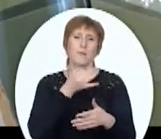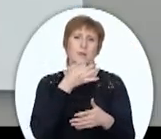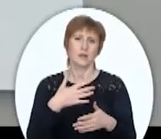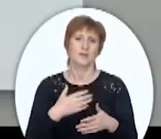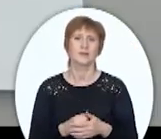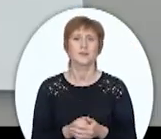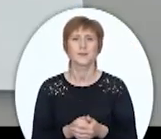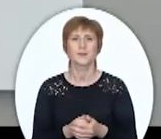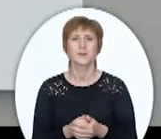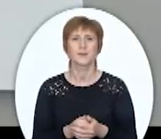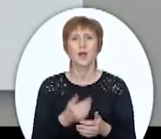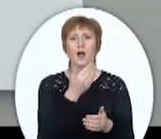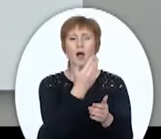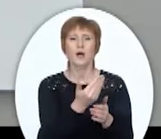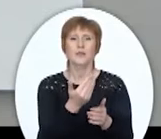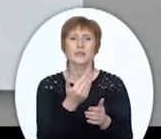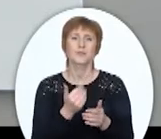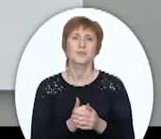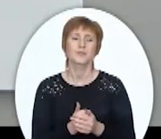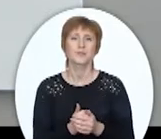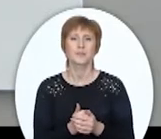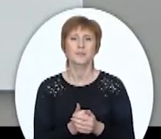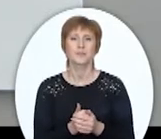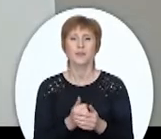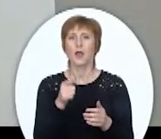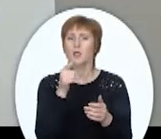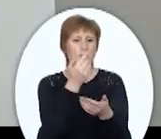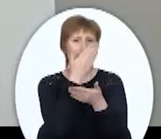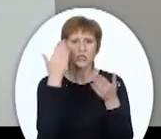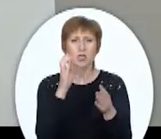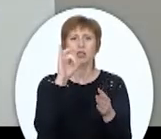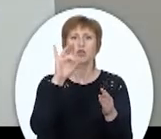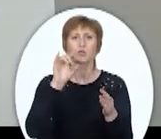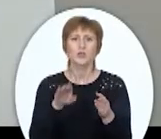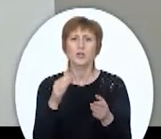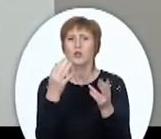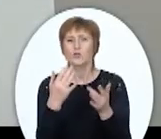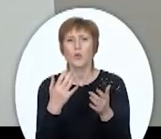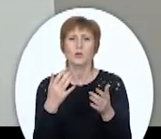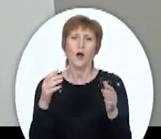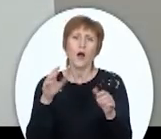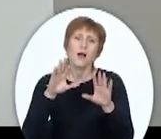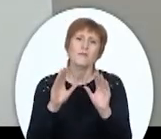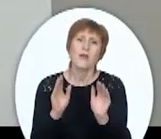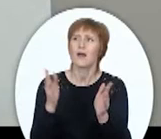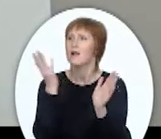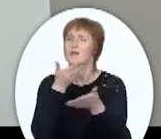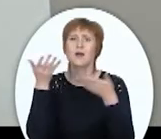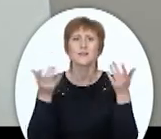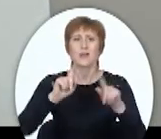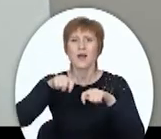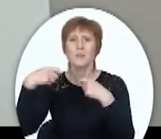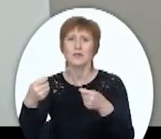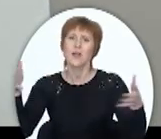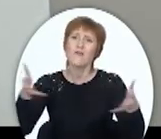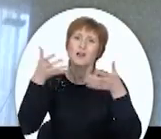душе ближе. Они, то есть там не столько читается сюжет, да, сколько вот какая-то сама мягкая такая атмосфера